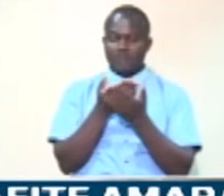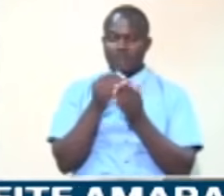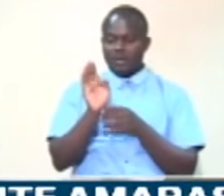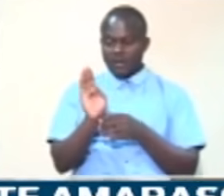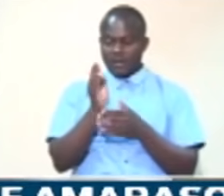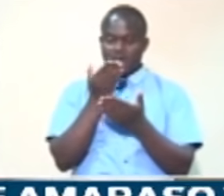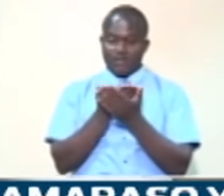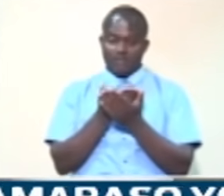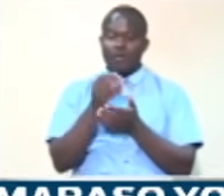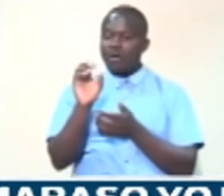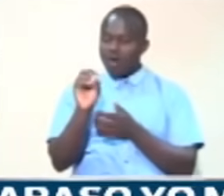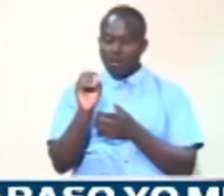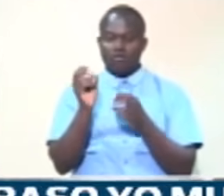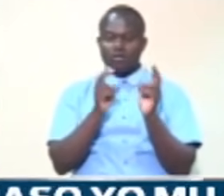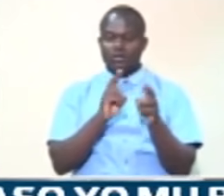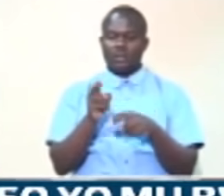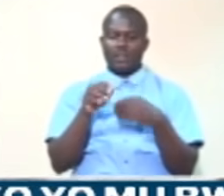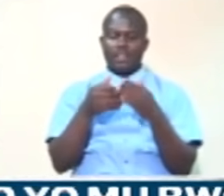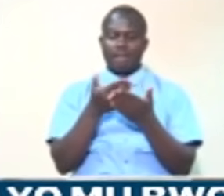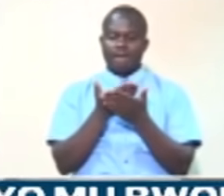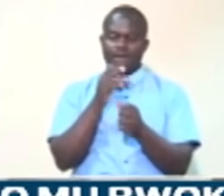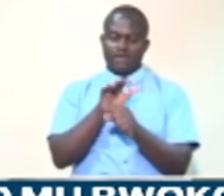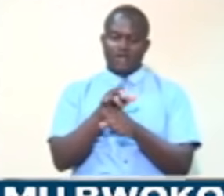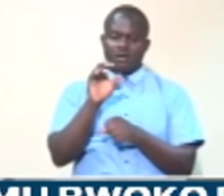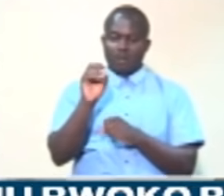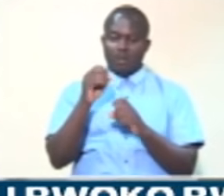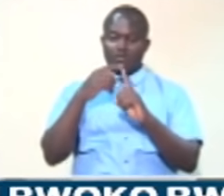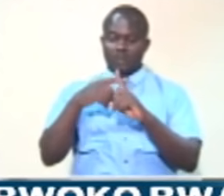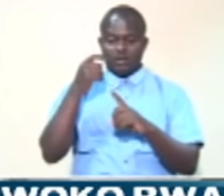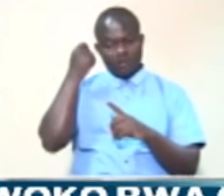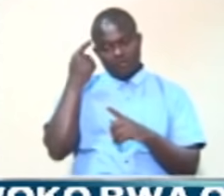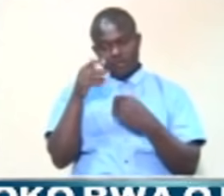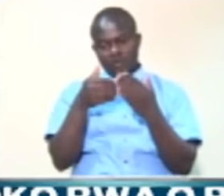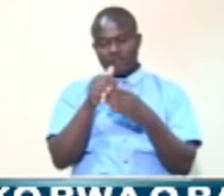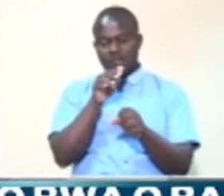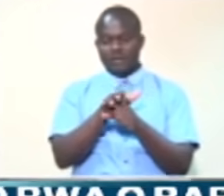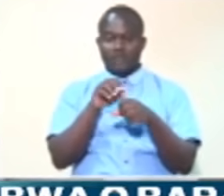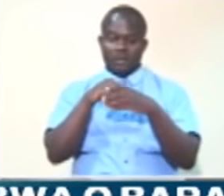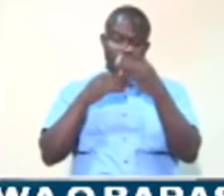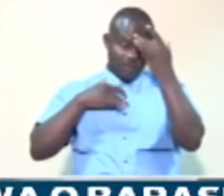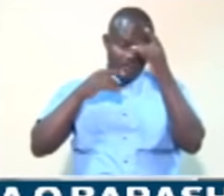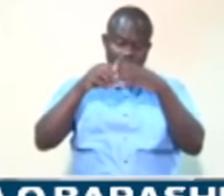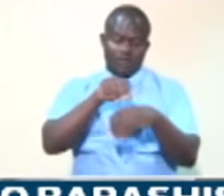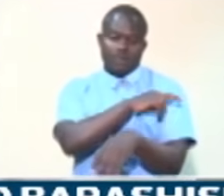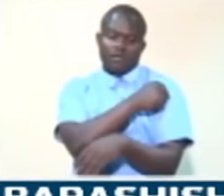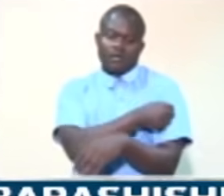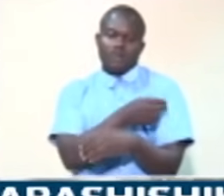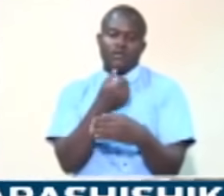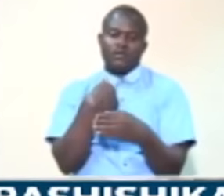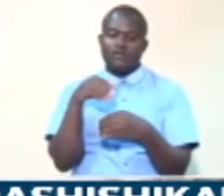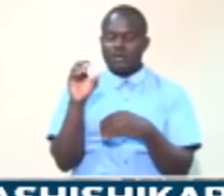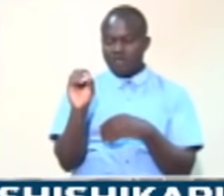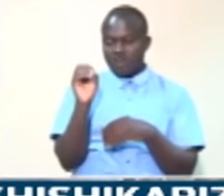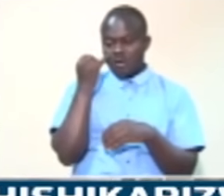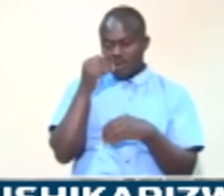bisaba O bisabiye wa O n'ubundi amaraso asabwa cyane n'aya O positive no kuvuga ngo benshi mu barwayi barimo bagana ibitaro n'abafite iyo group iyo